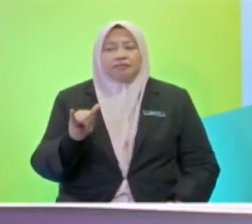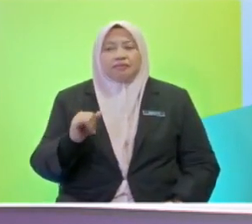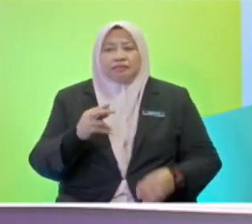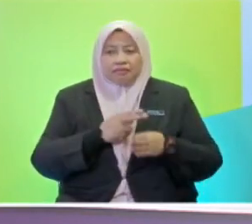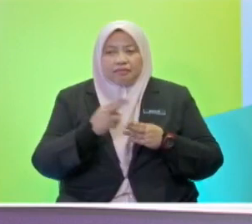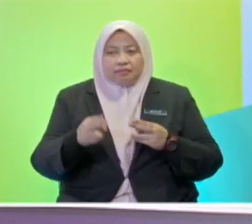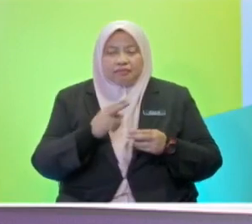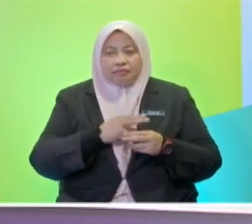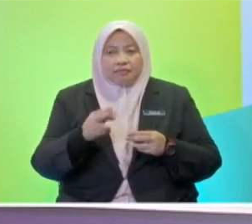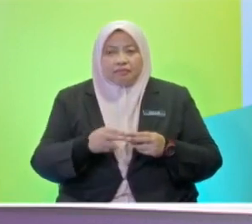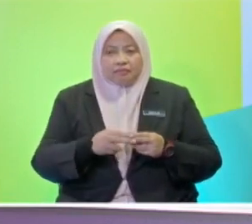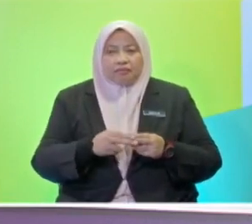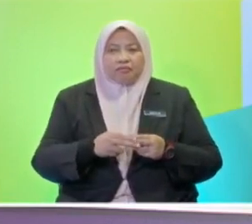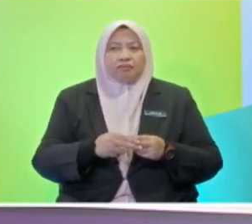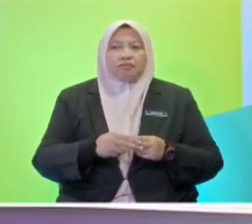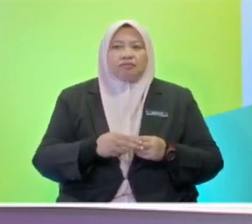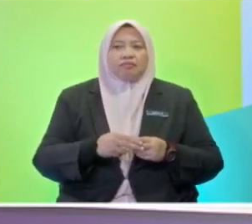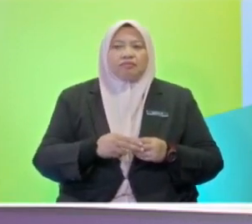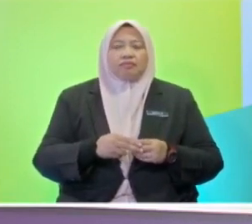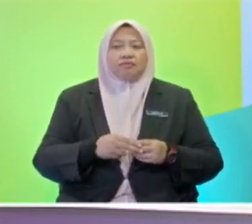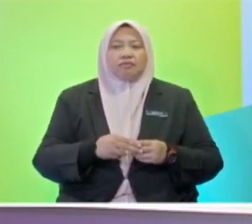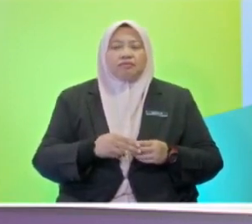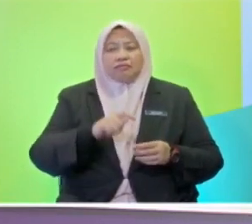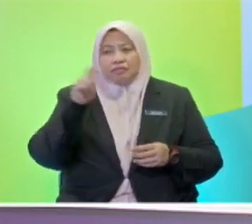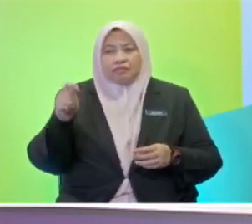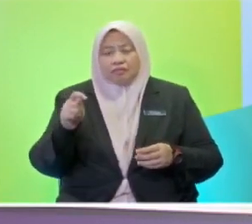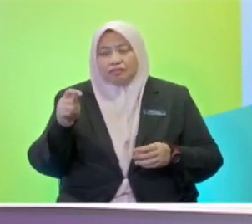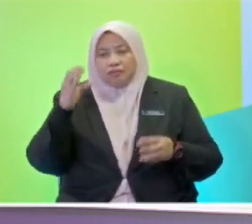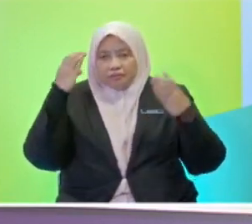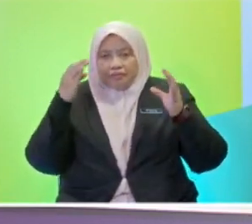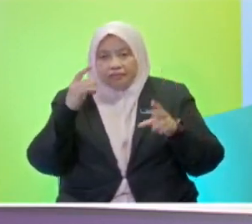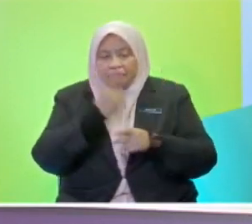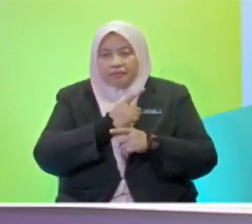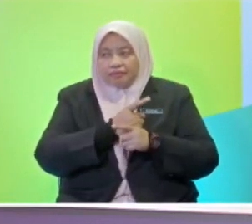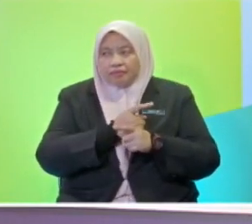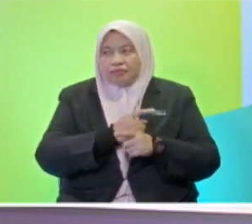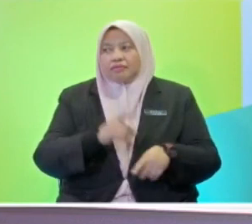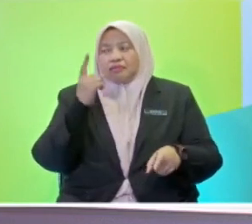pandai lah kawan-kawan oke Jum pencet gua betul